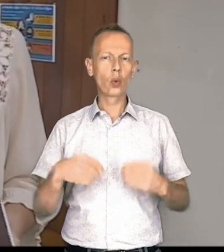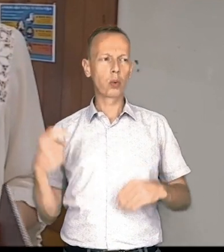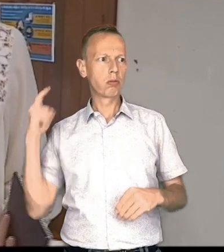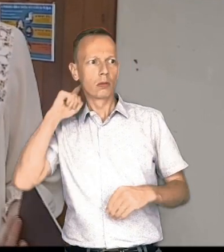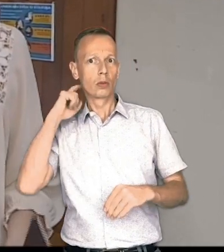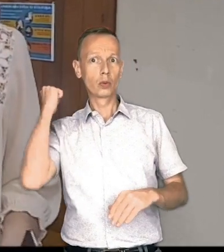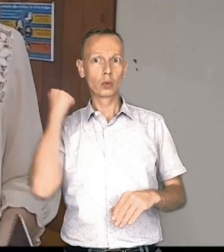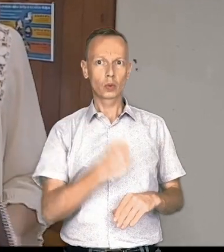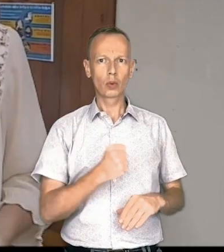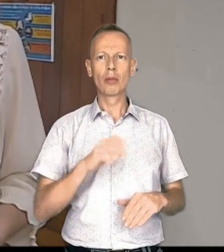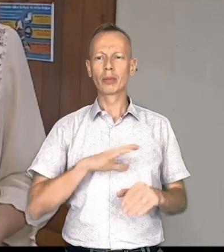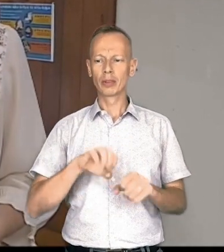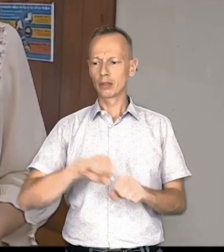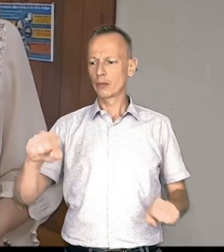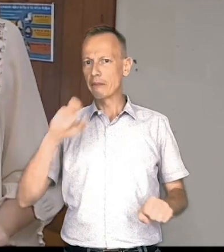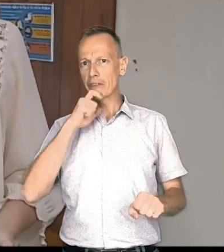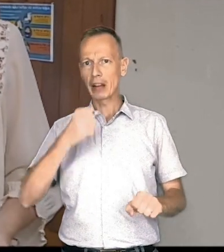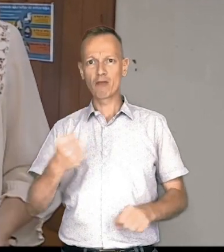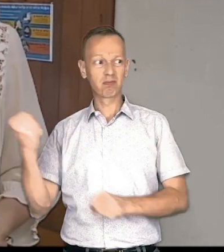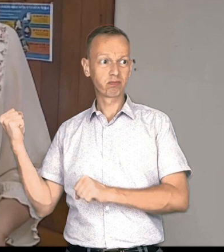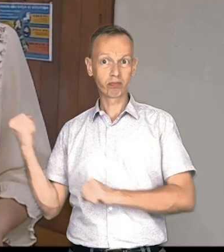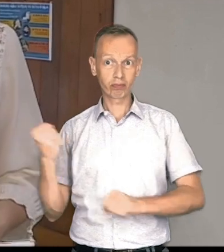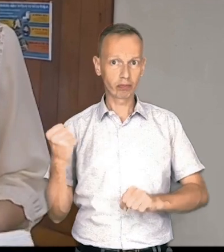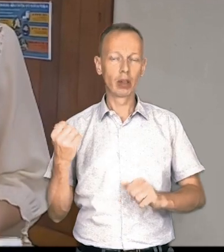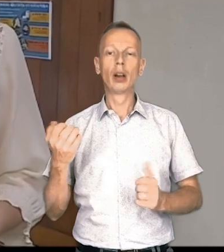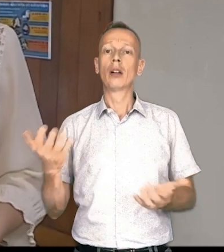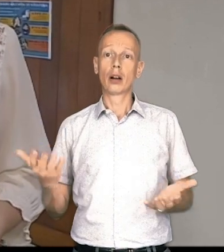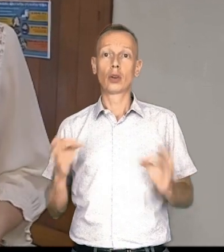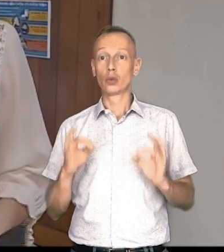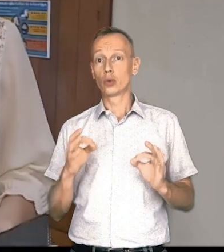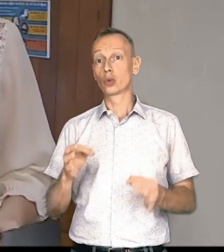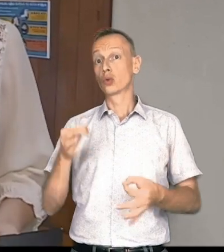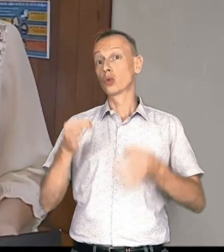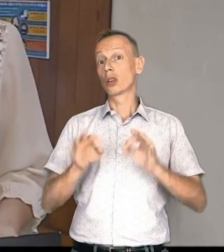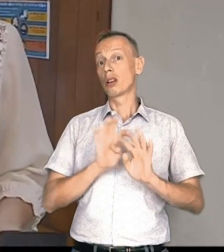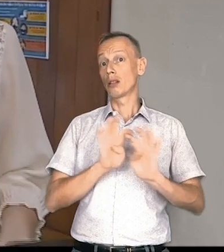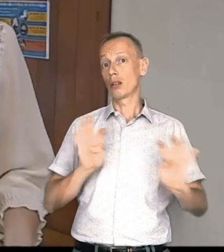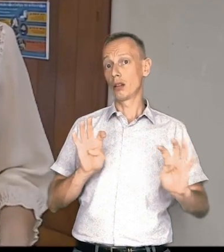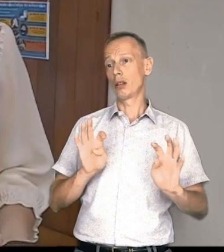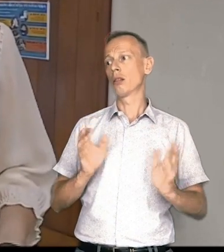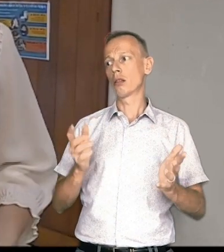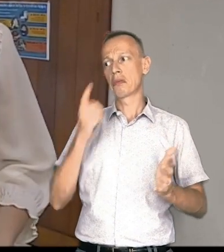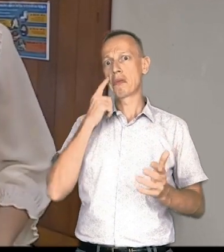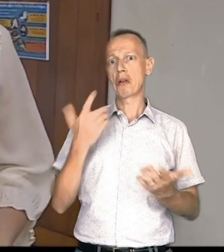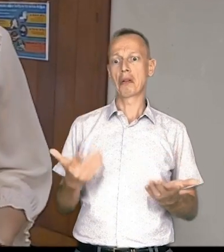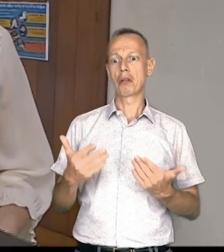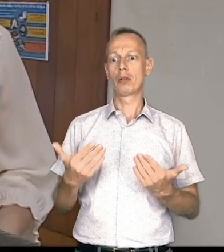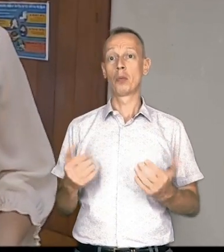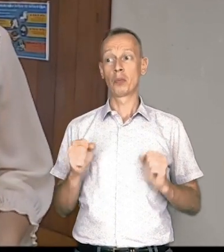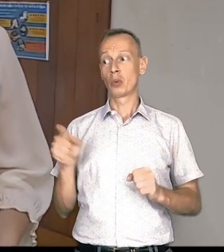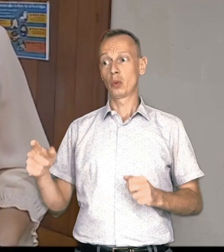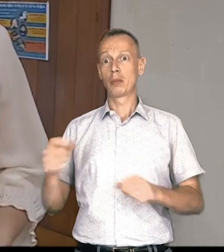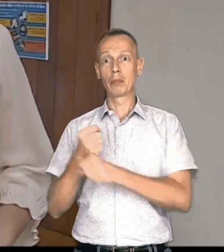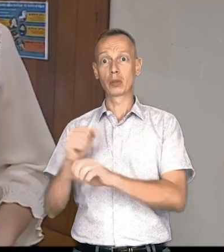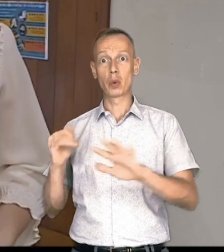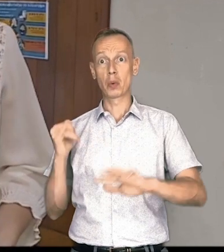juste voulu le rosser, comme il l'assure, lorsqu'il se présente avec un pied de biche? Ce sont les questions auxquelles devront répondre les